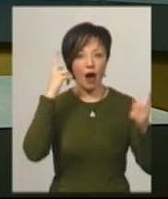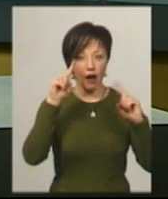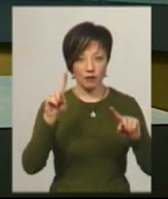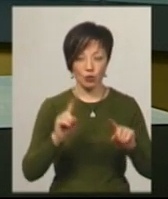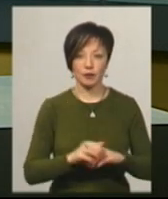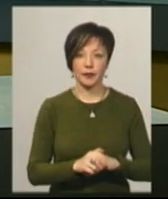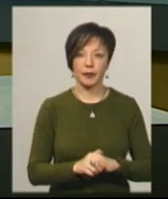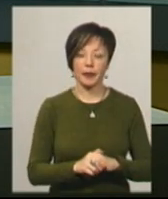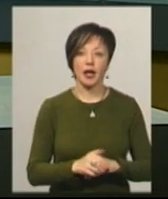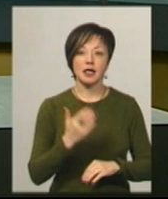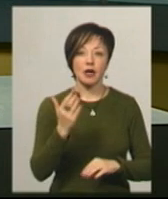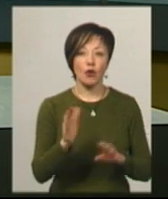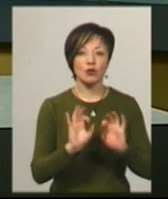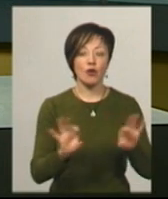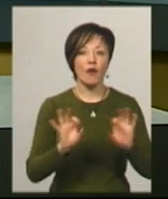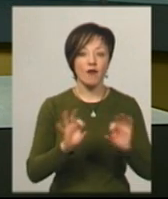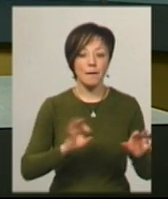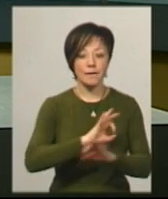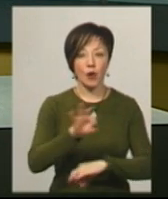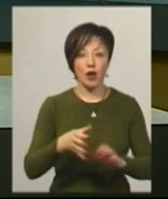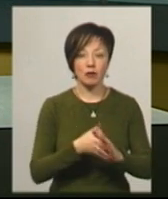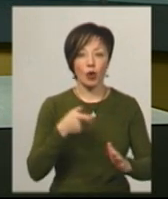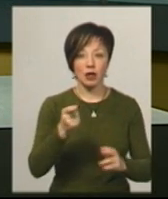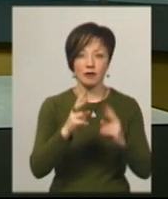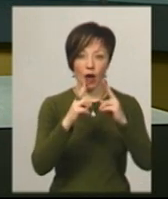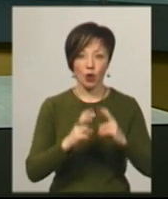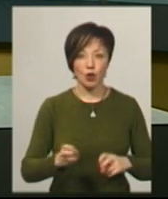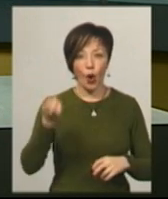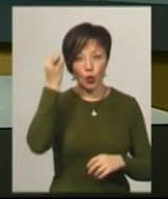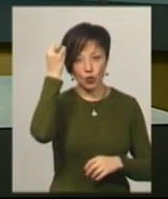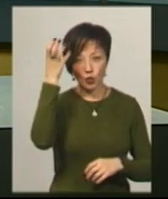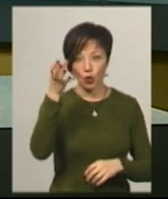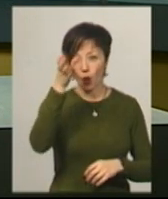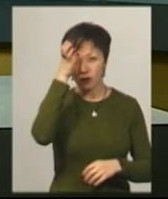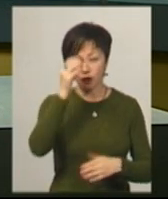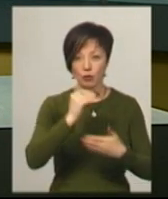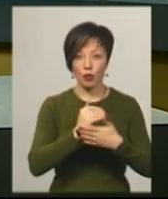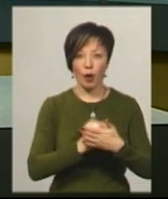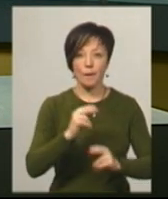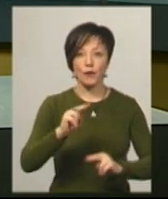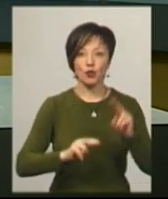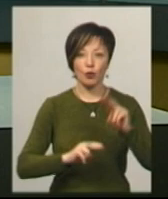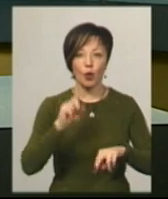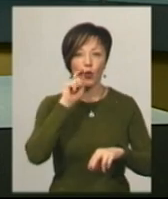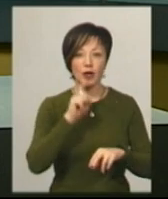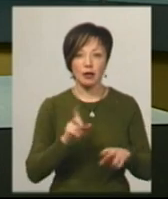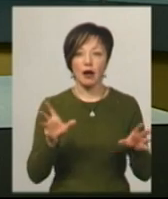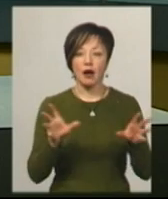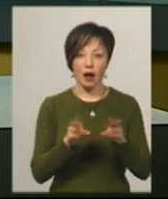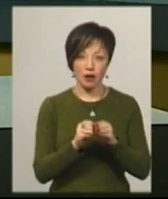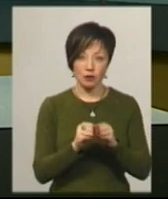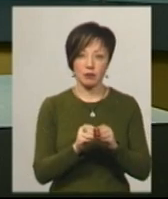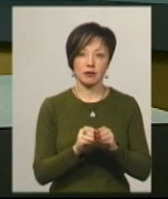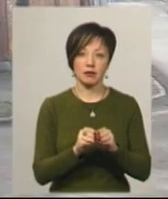Роман Гурницький. За його словами, проєкт він подав на розгляд культурно-освітньої програми «Будуємо Україну разом», і БУР його схвалив.